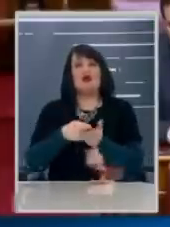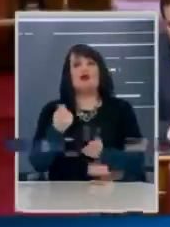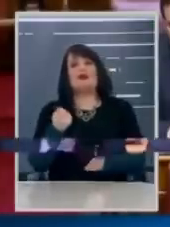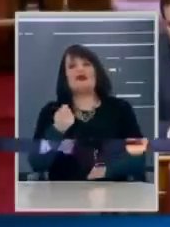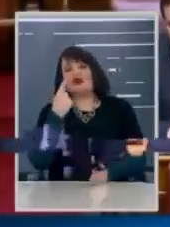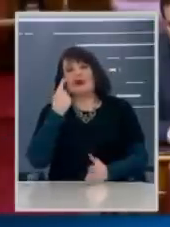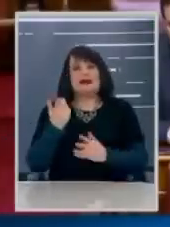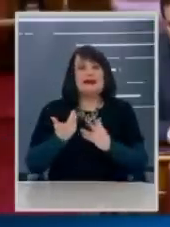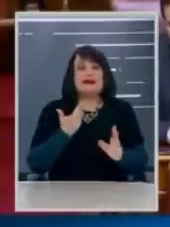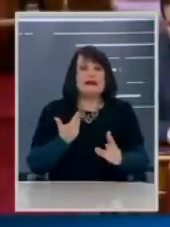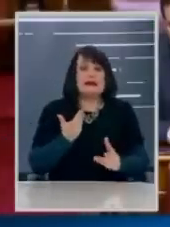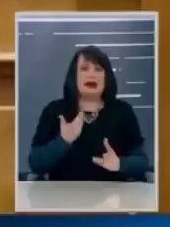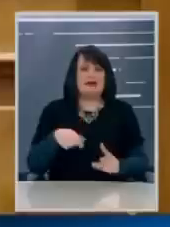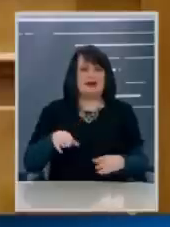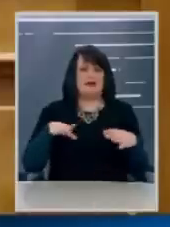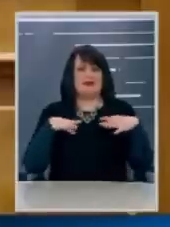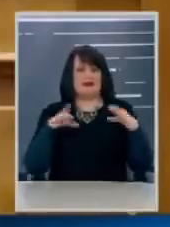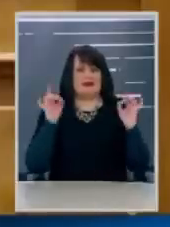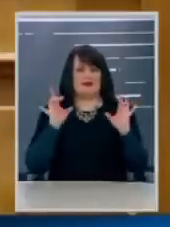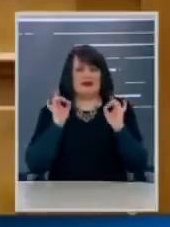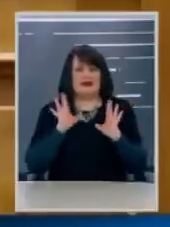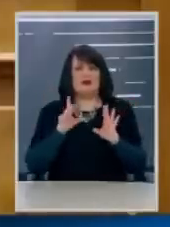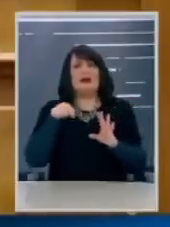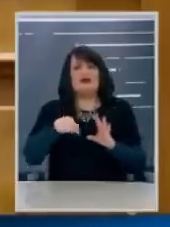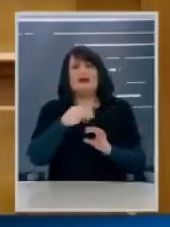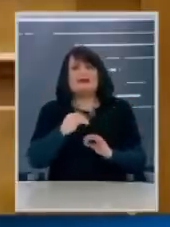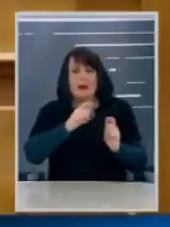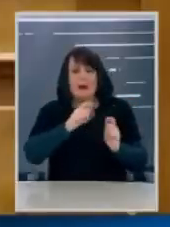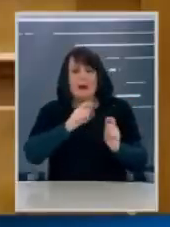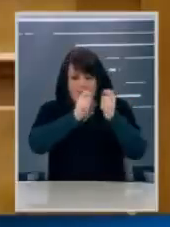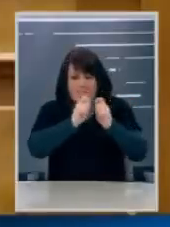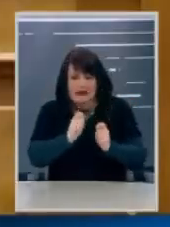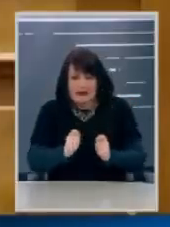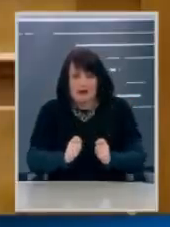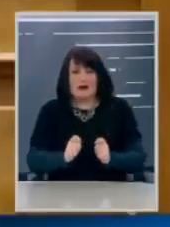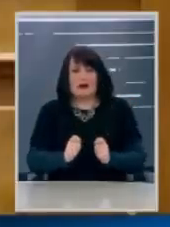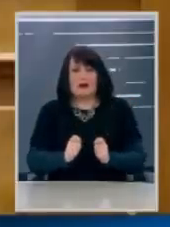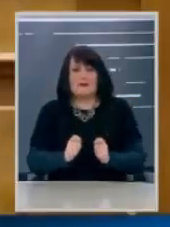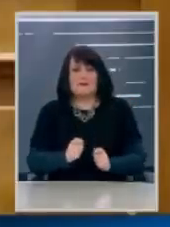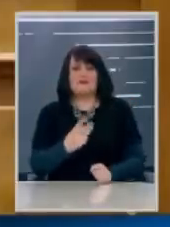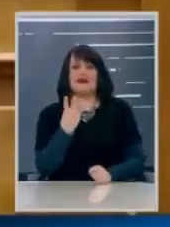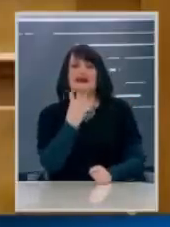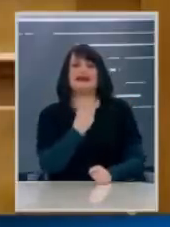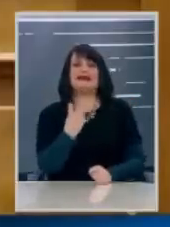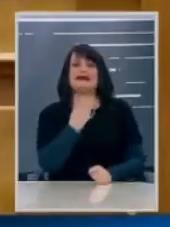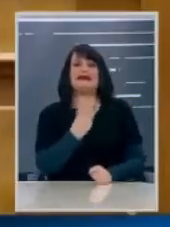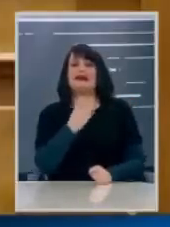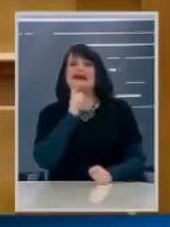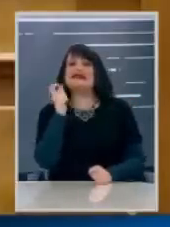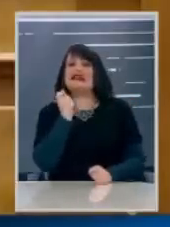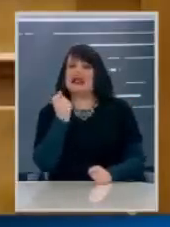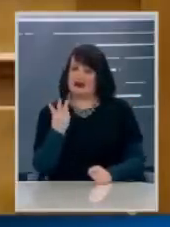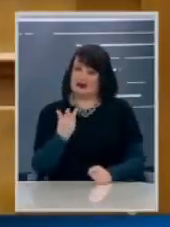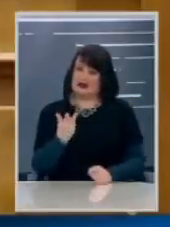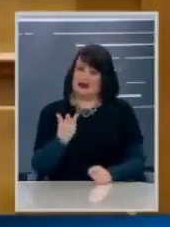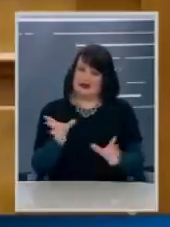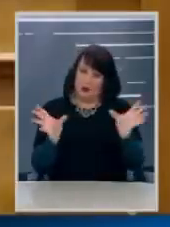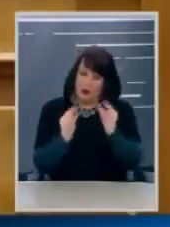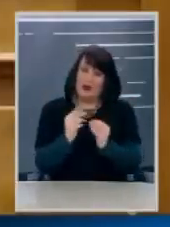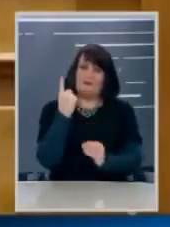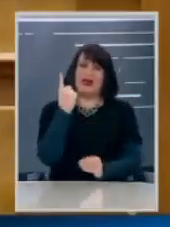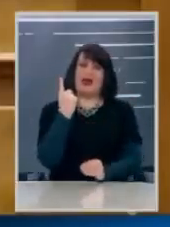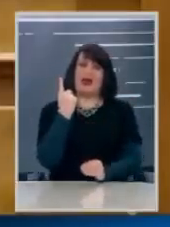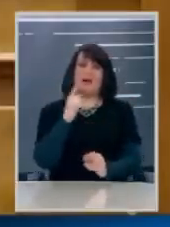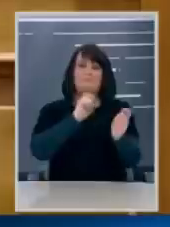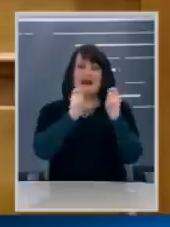ως νεαρκόμισθοι, αυτά είναι μεταρρύθμιση. Το να συγχωνεύεις τις τρεις συντάξεις σε μία είναι μεταρρύθμιση. Το